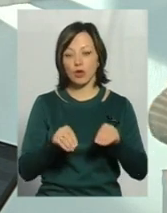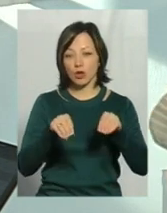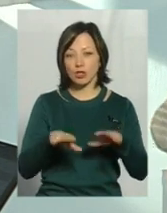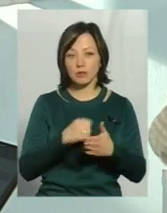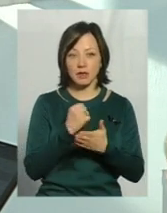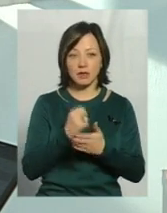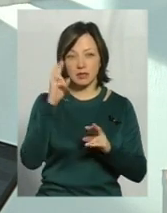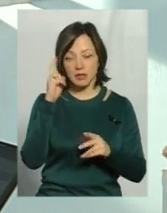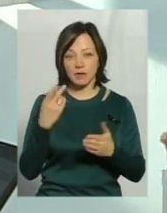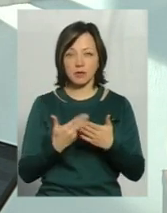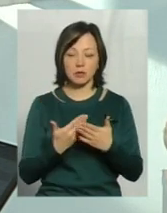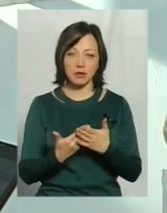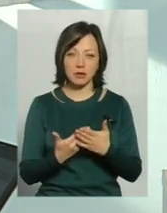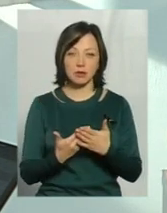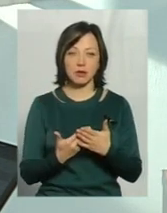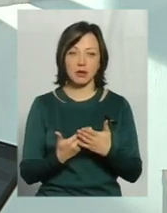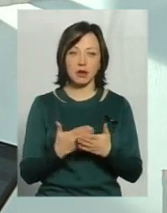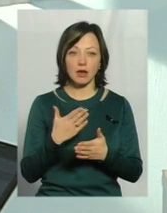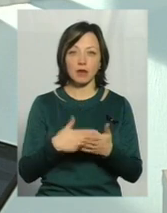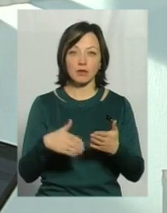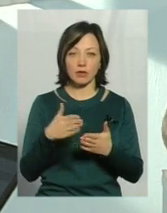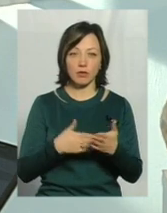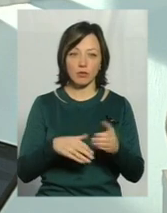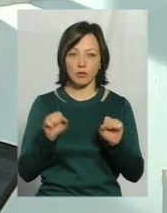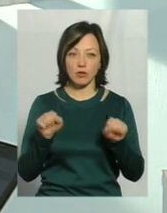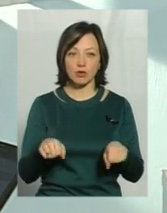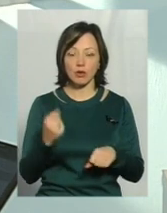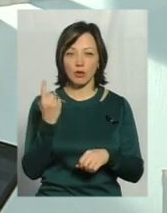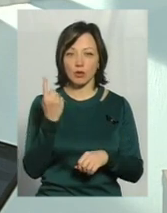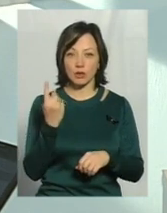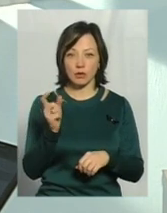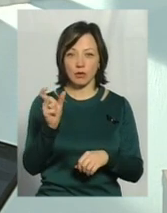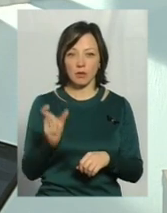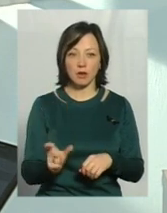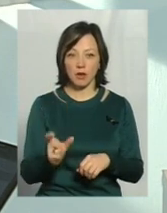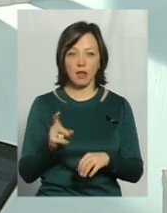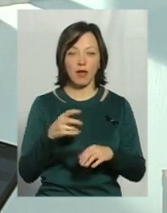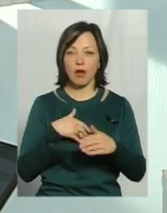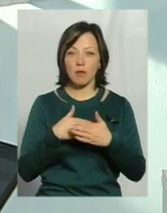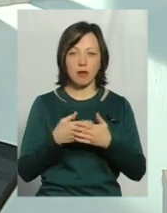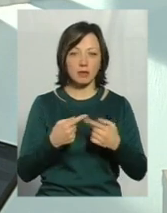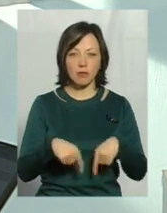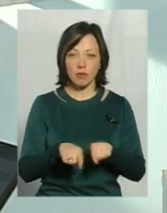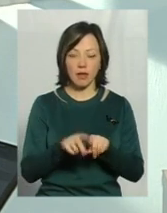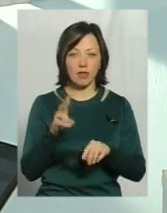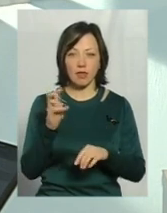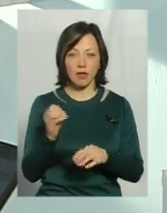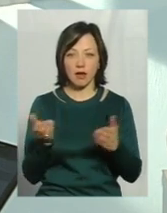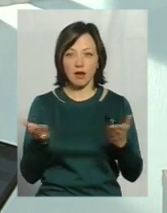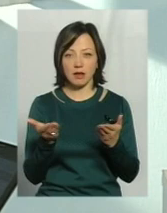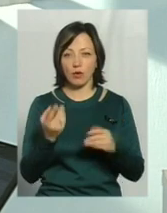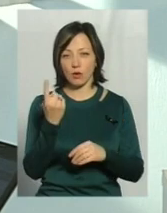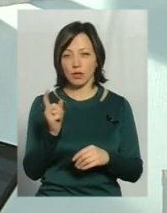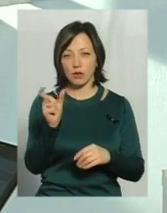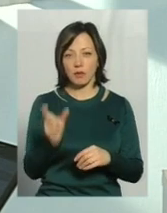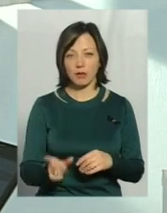не додивився, чи що, то її ліквідувати, анулювати може навіть один громадянин. Не громадська організація, не там якась, а навіть